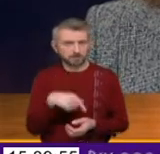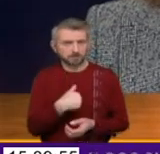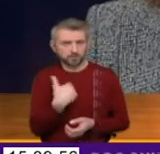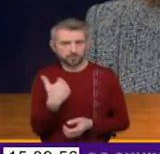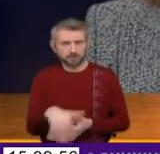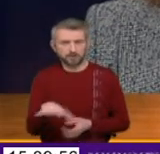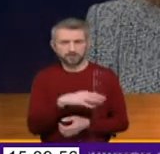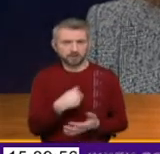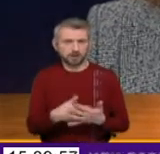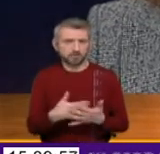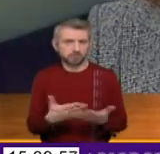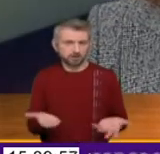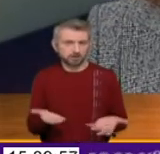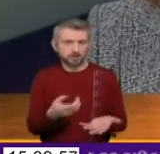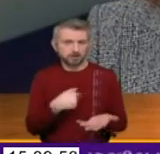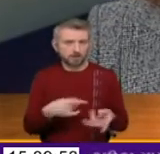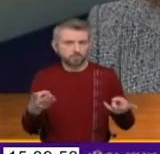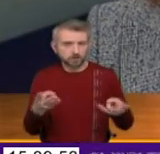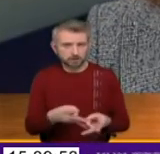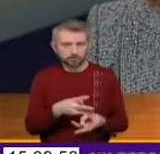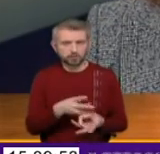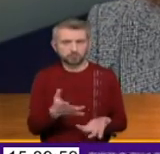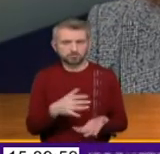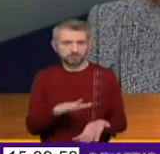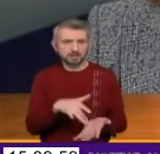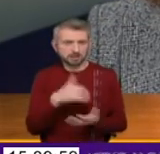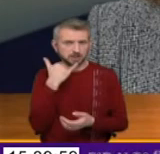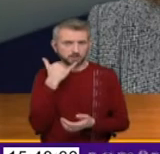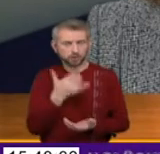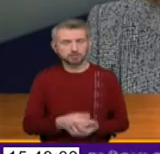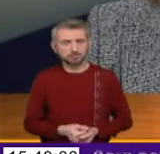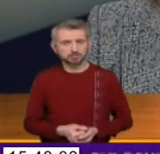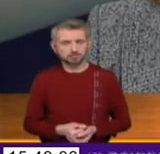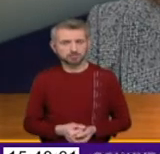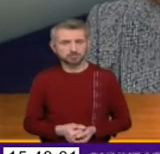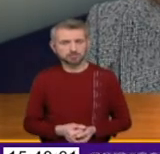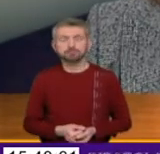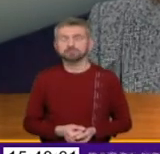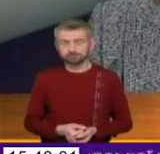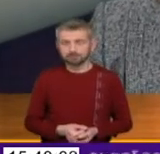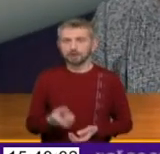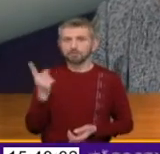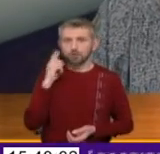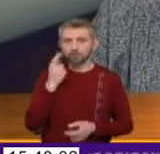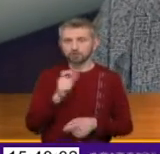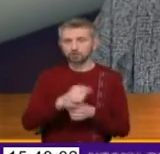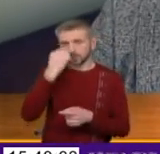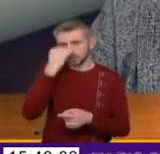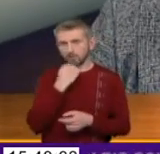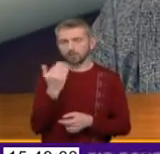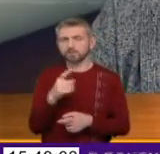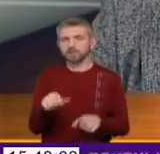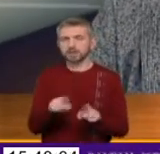вже всі, нам потрібно, не стільки телефон. Так. Почули. Дуже дякуємо вам за